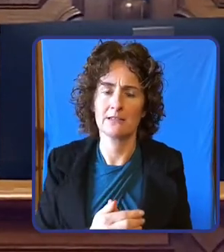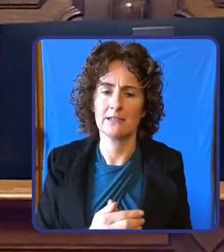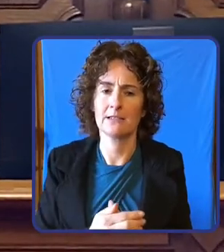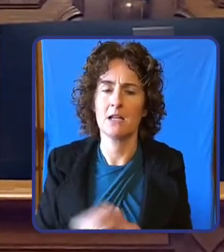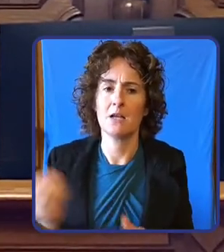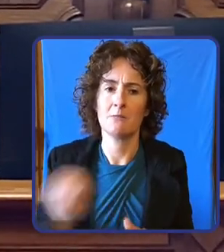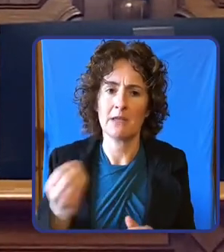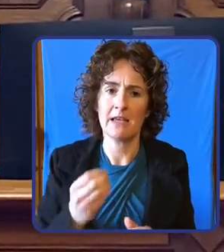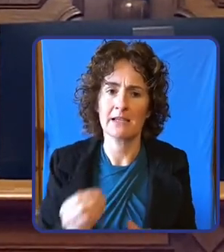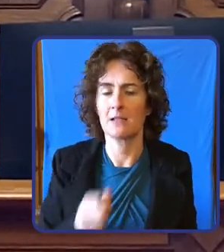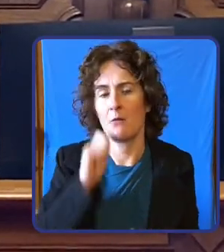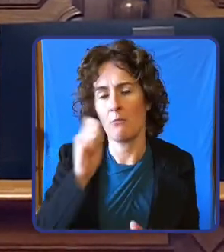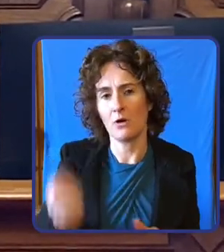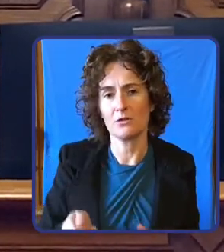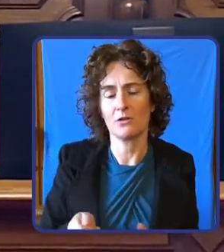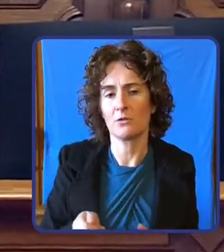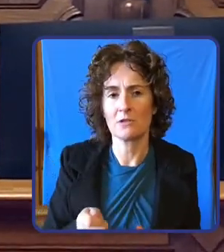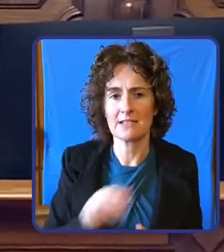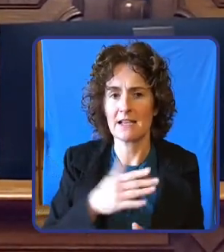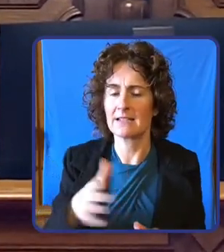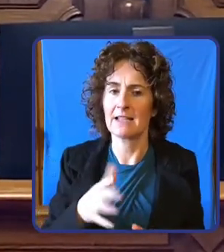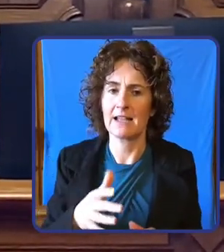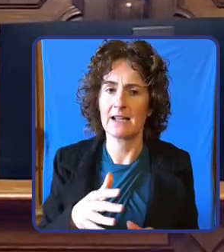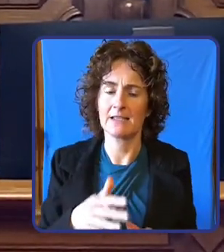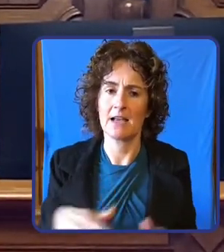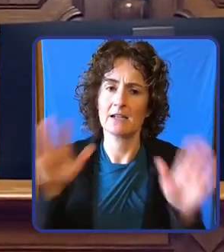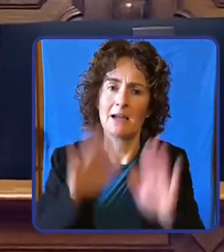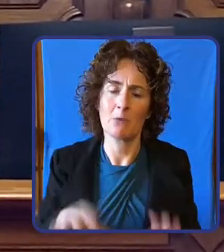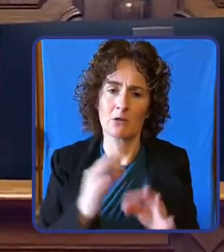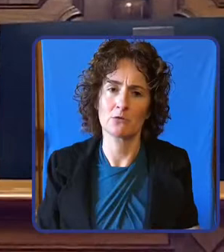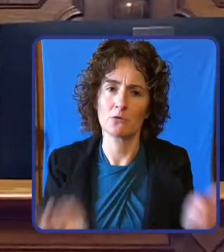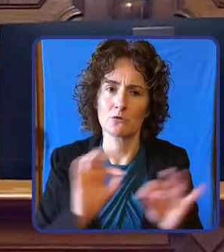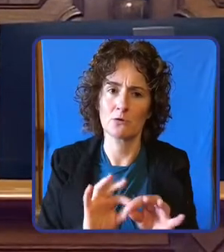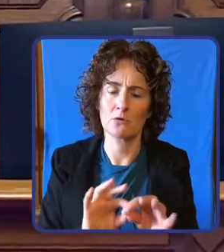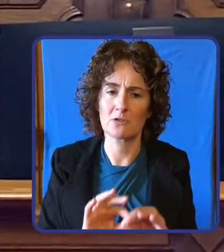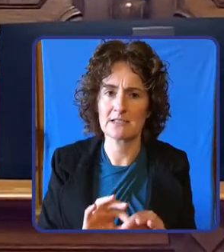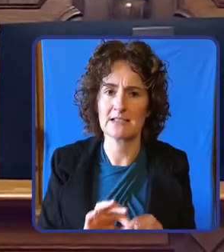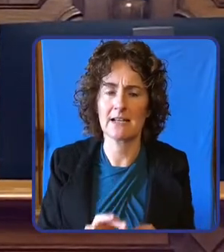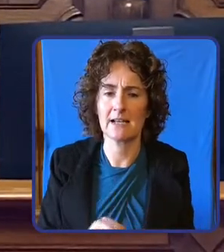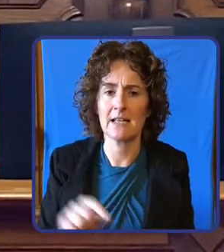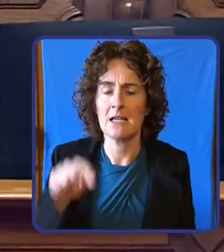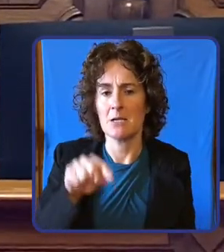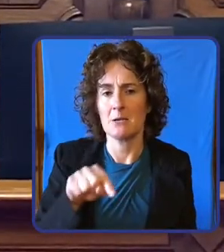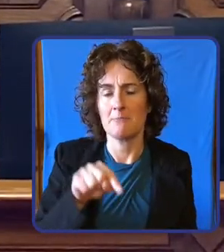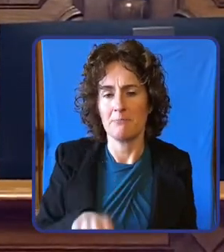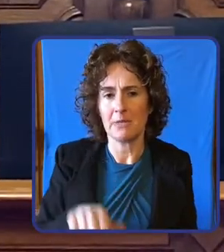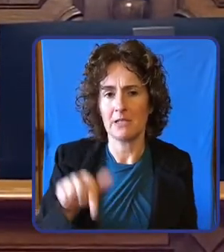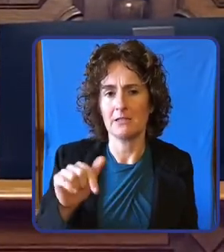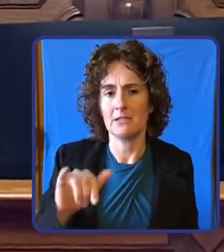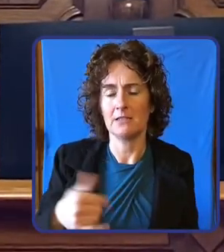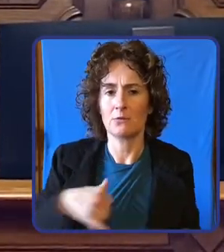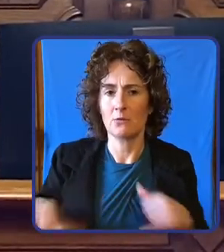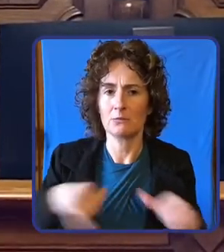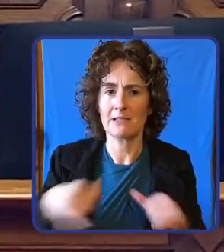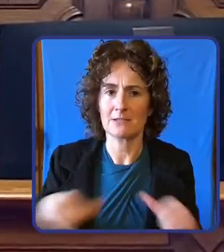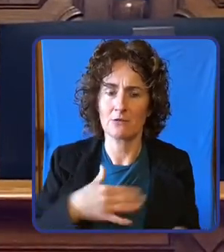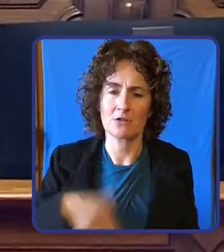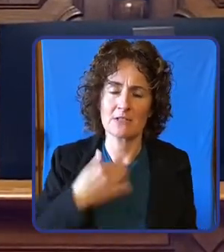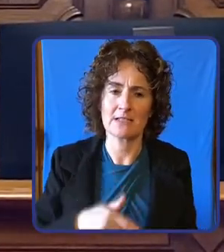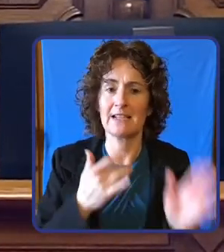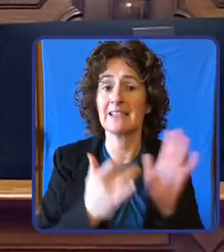lesz. Ebből a kiárat csak a tisztesség, a becsület lehet. Ezt a Hódmezővásárhelyen példát mutatunk belőle. Kálmán Pál úrnak például nagyon hálás vagyok, hogy